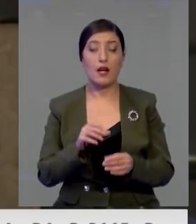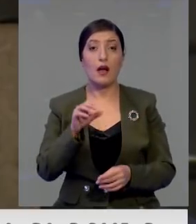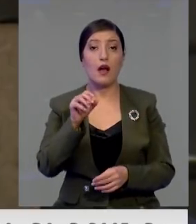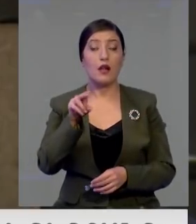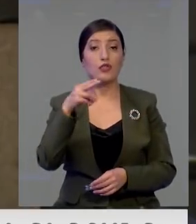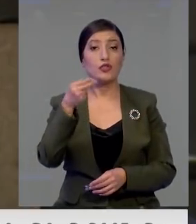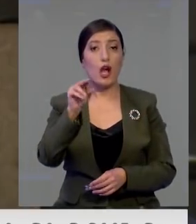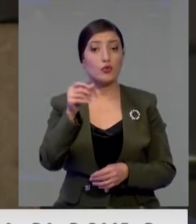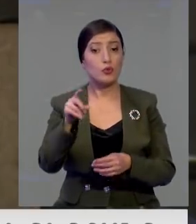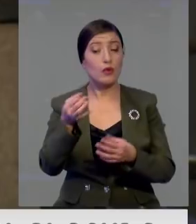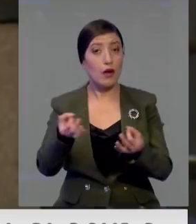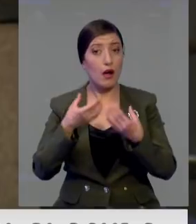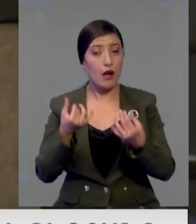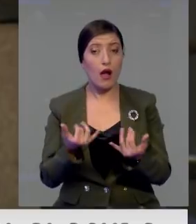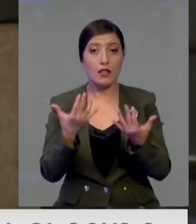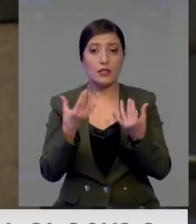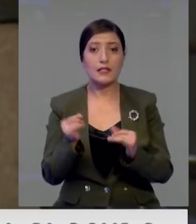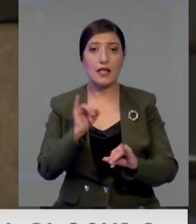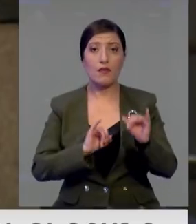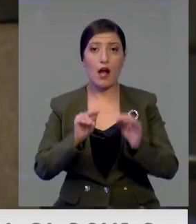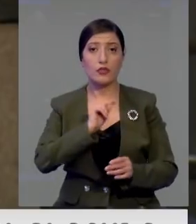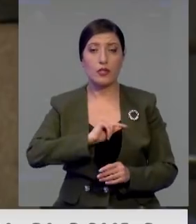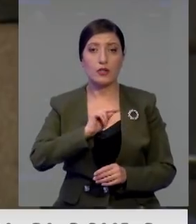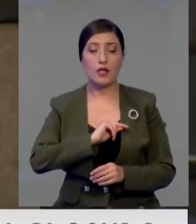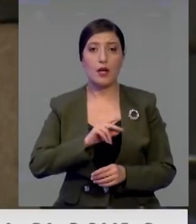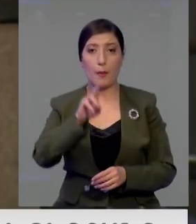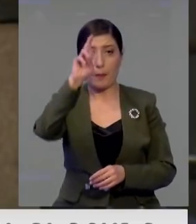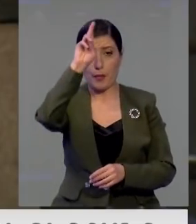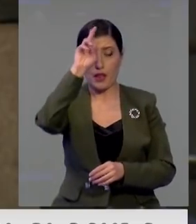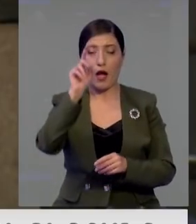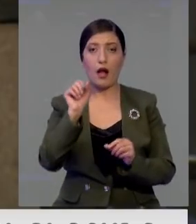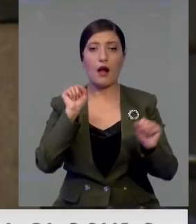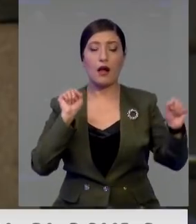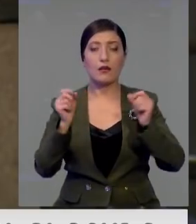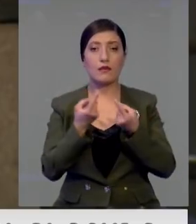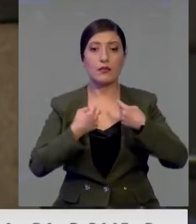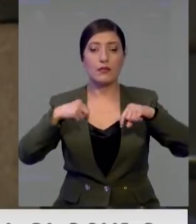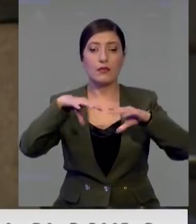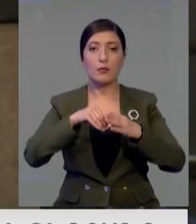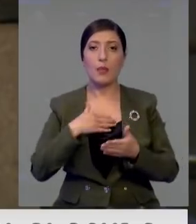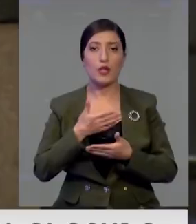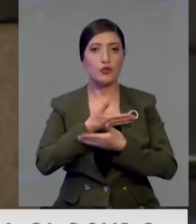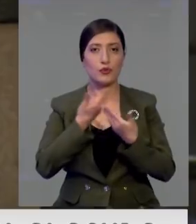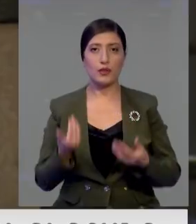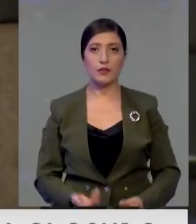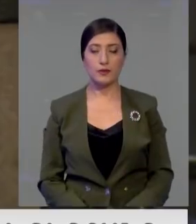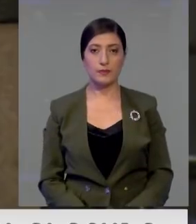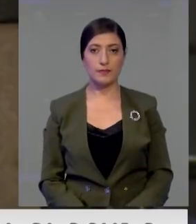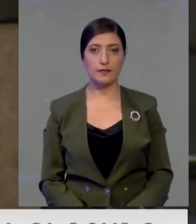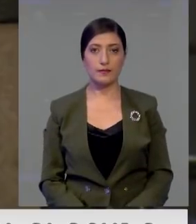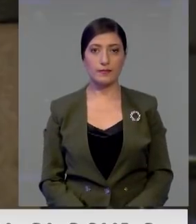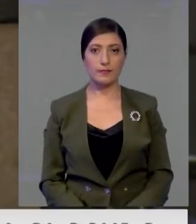Ջանջուղազյան, այսօր այդպես աշխատելու ընդունակ պետական կառավարման համակարգ մենք չունենք։ Չունենք ուղղակի։